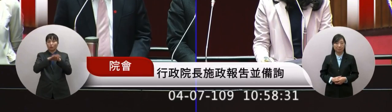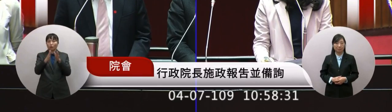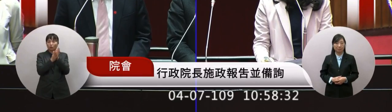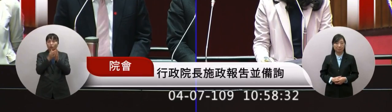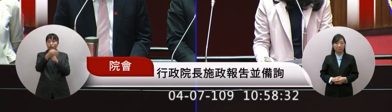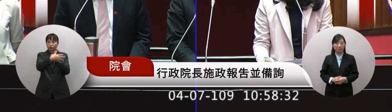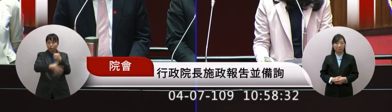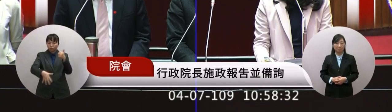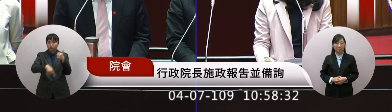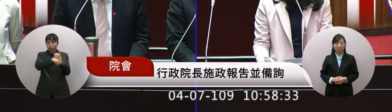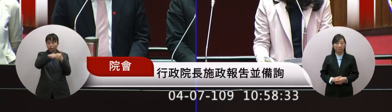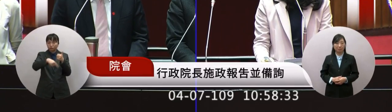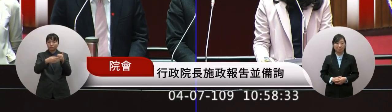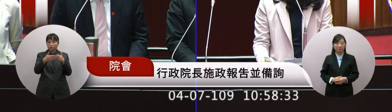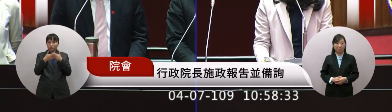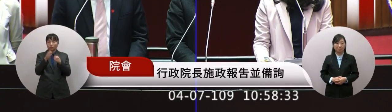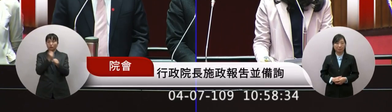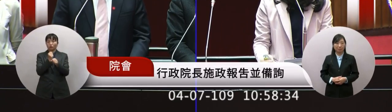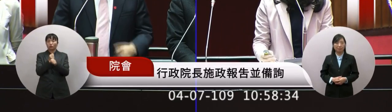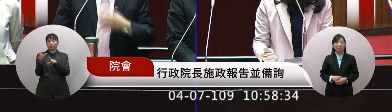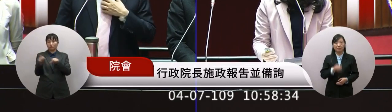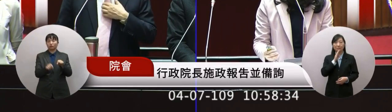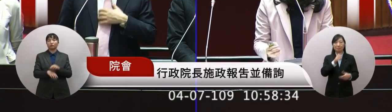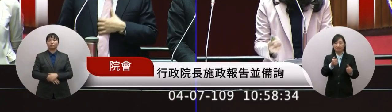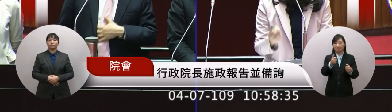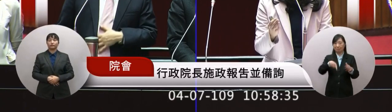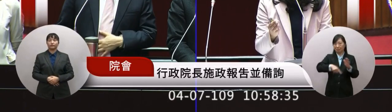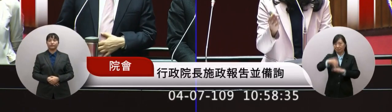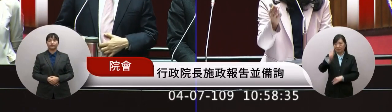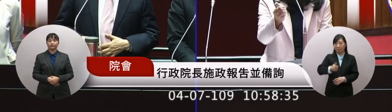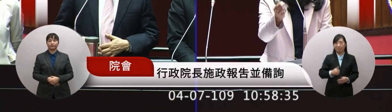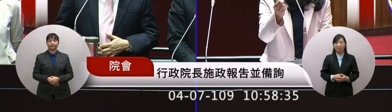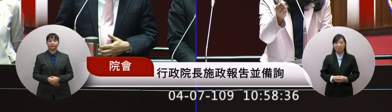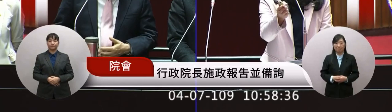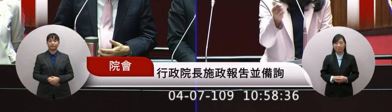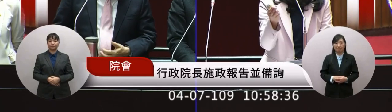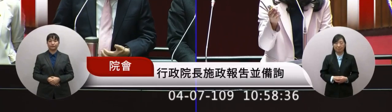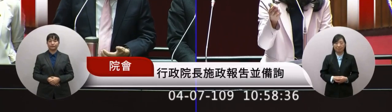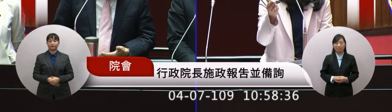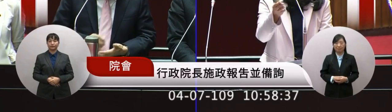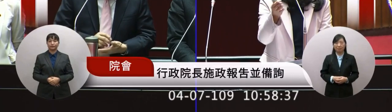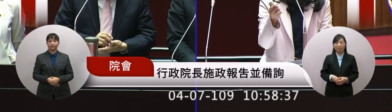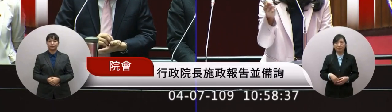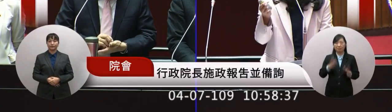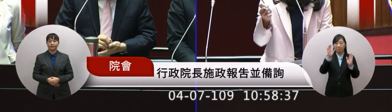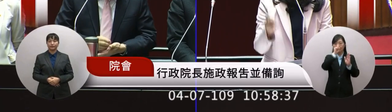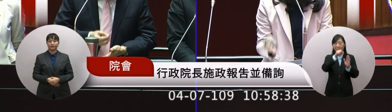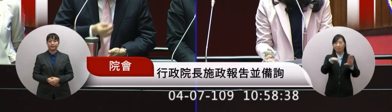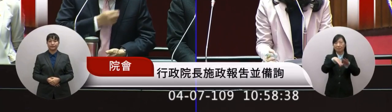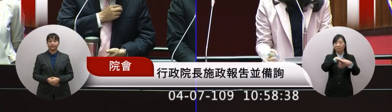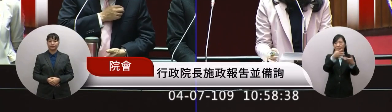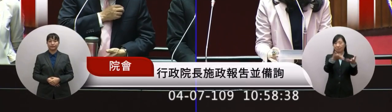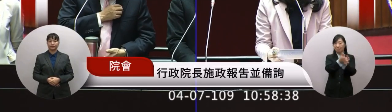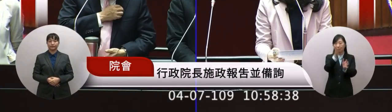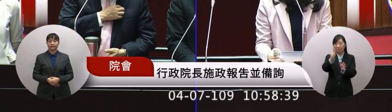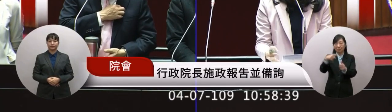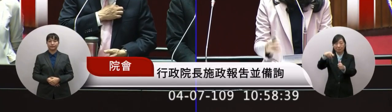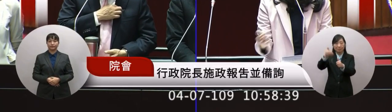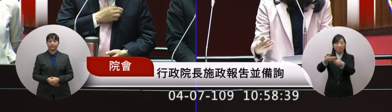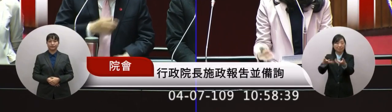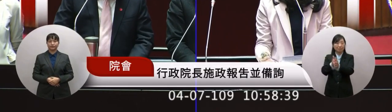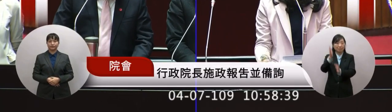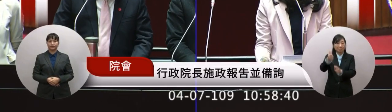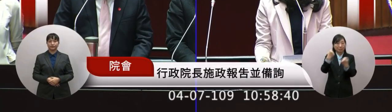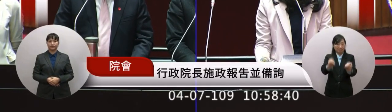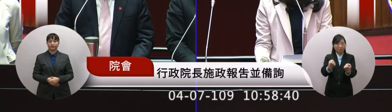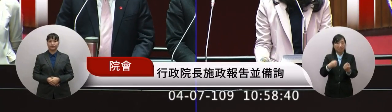求部会这样来做。 是，谢谢院长哦。其实我们因为其实刚好就是部长、文化部长还有教育部长都在这边哦。其实我